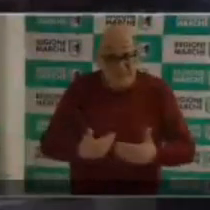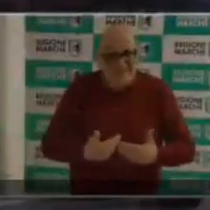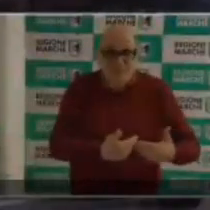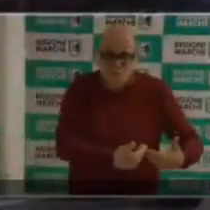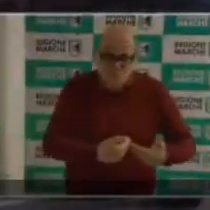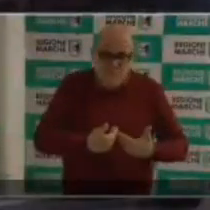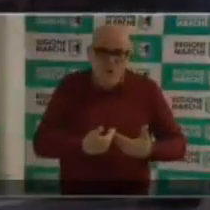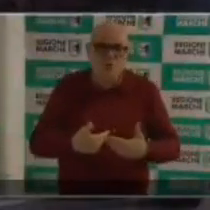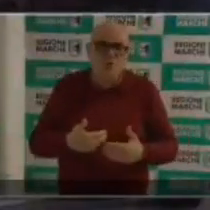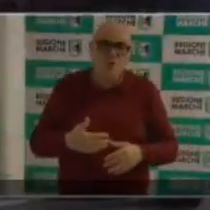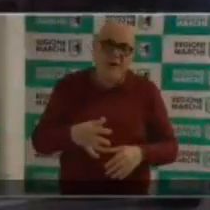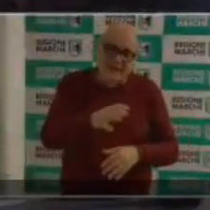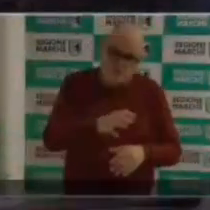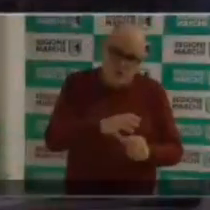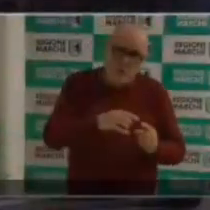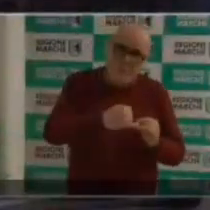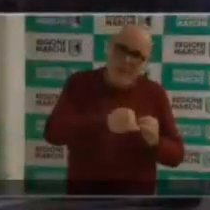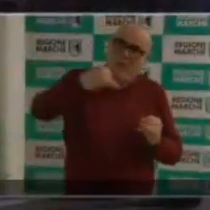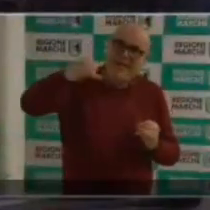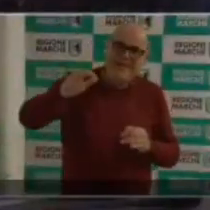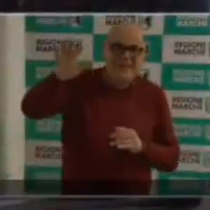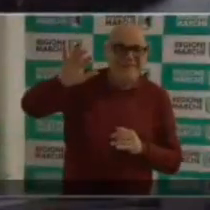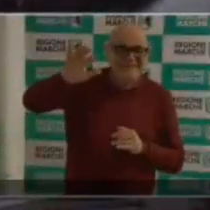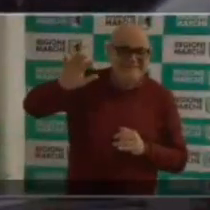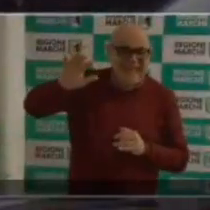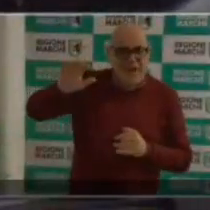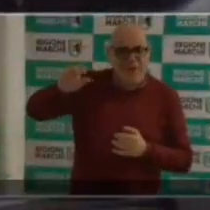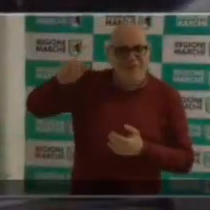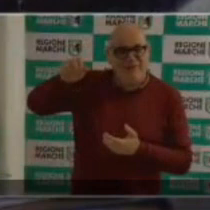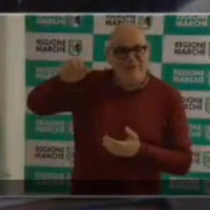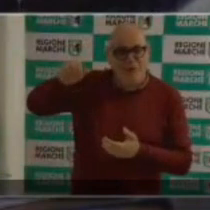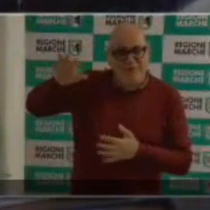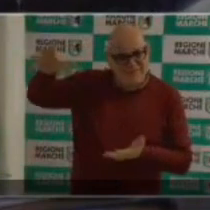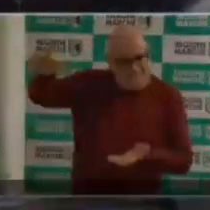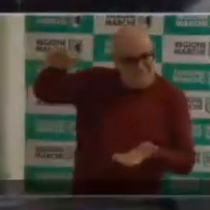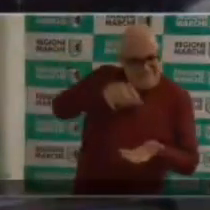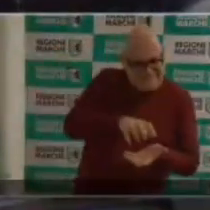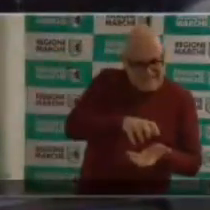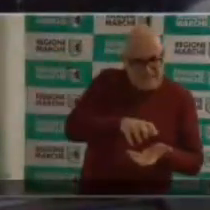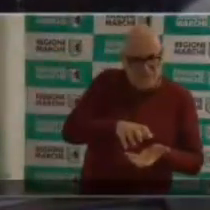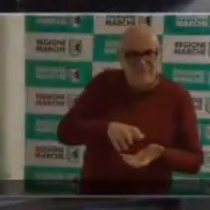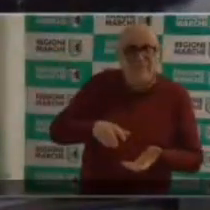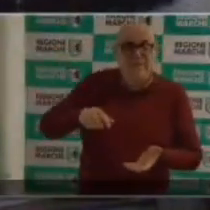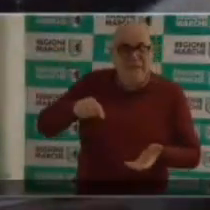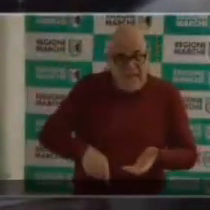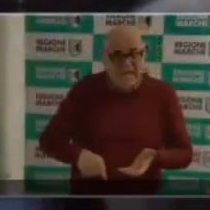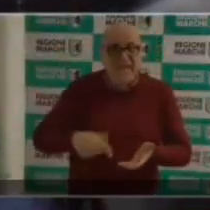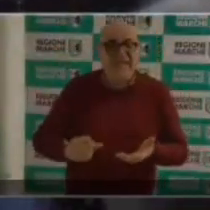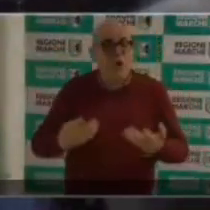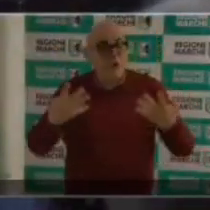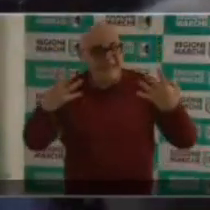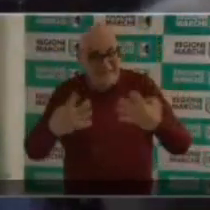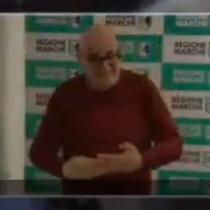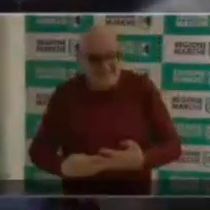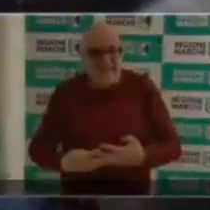Ministero per questi finanziamenti, appunto proprio su questa strada, riusciamo ad essere anche organizzati per prendere